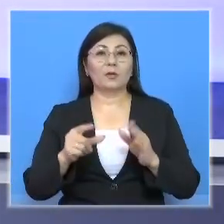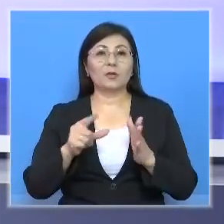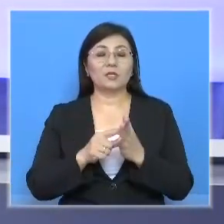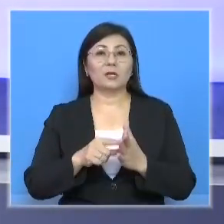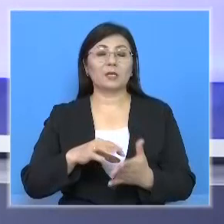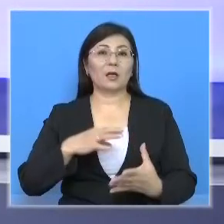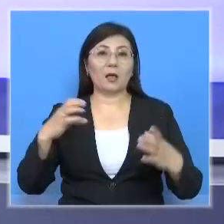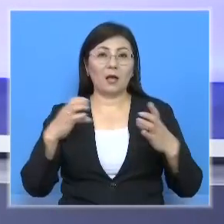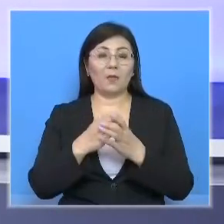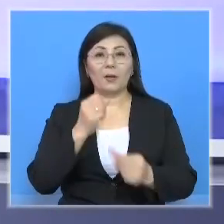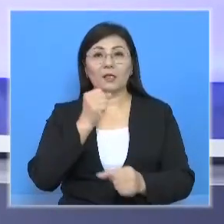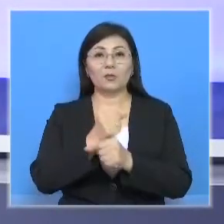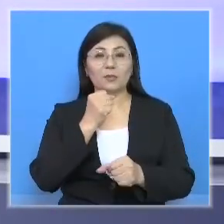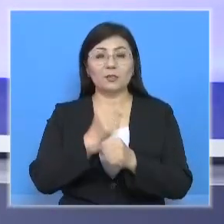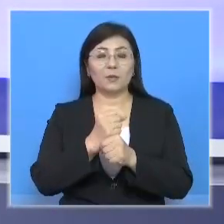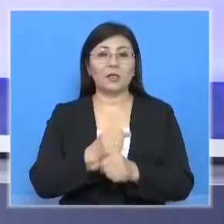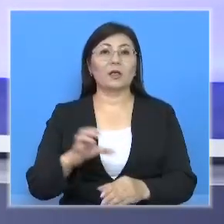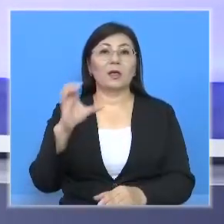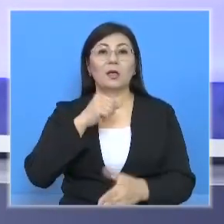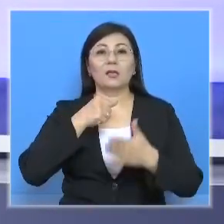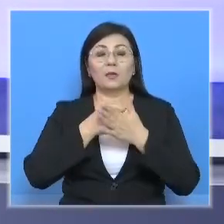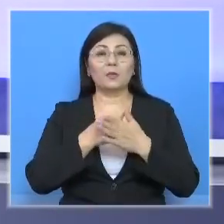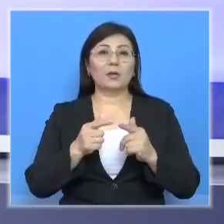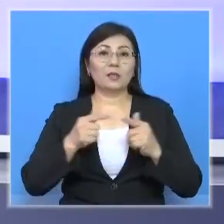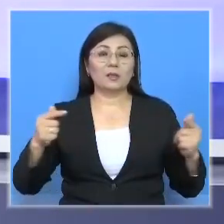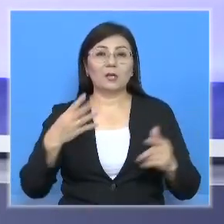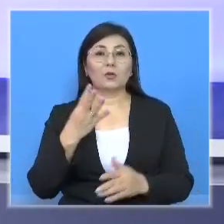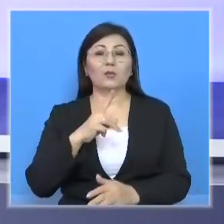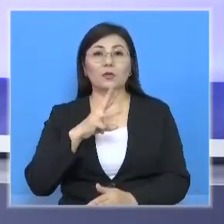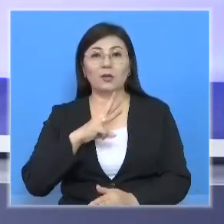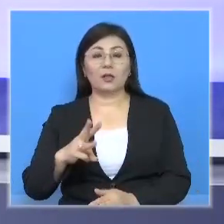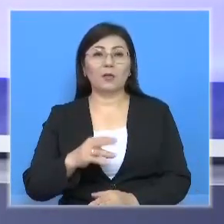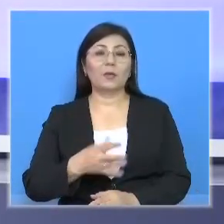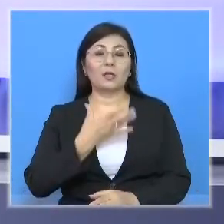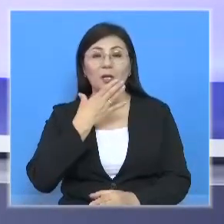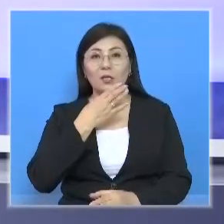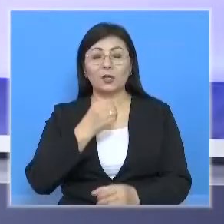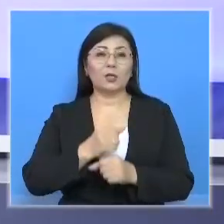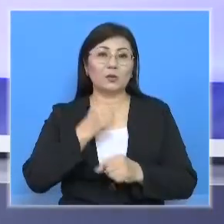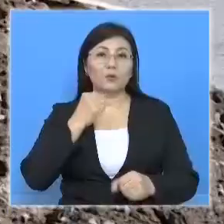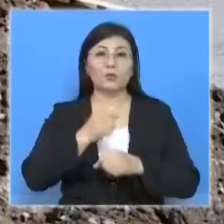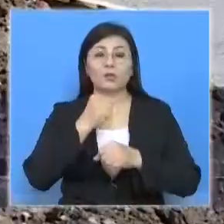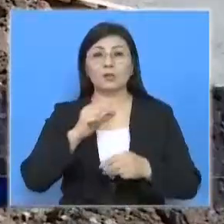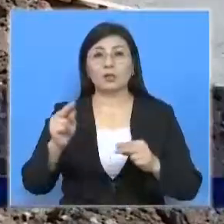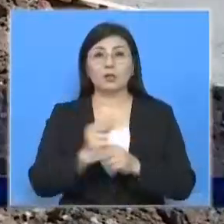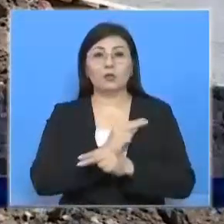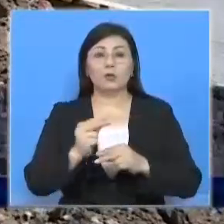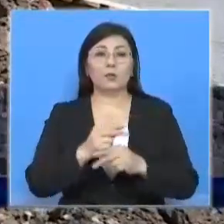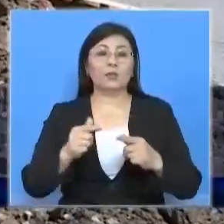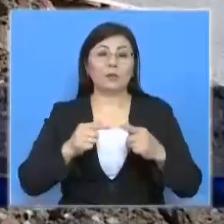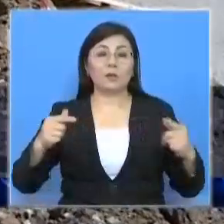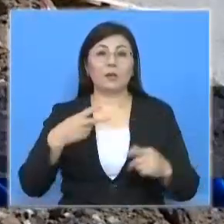мердігер компания жұмылдырылған. Қыркүйек айына дейін ұзындығы 4 шақырым жылу желісі жөнделеді. Қаладағы